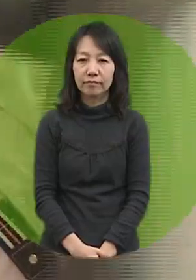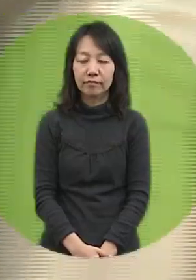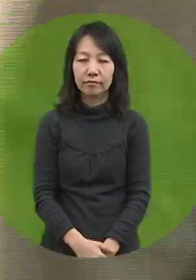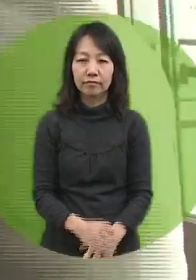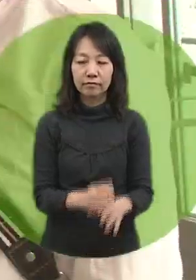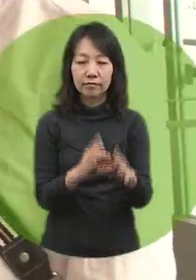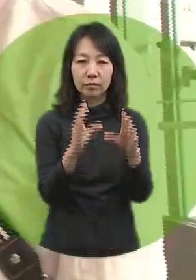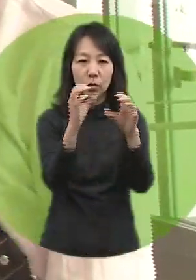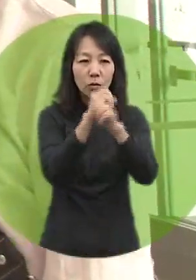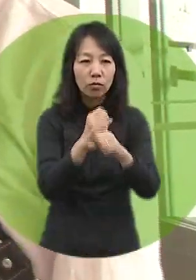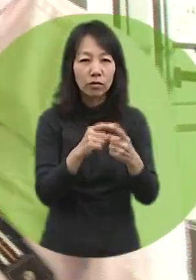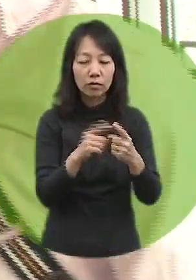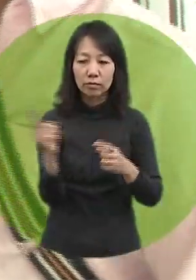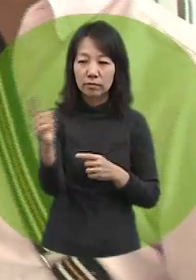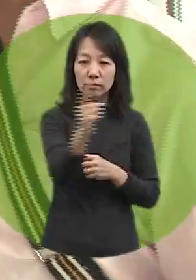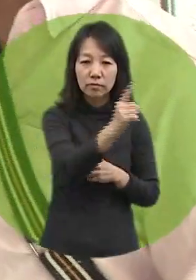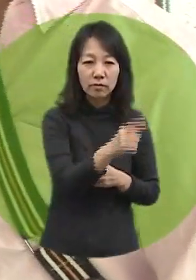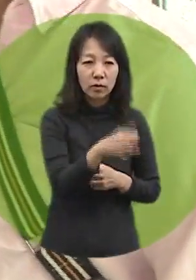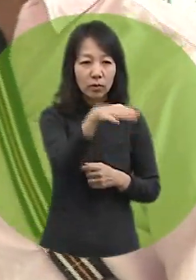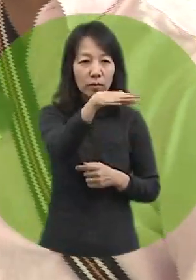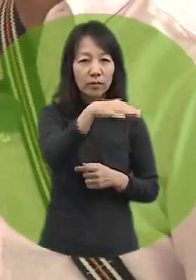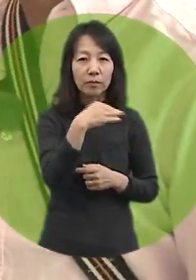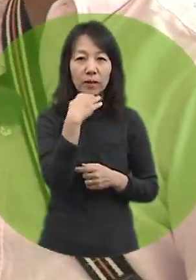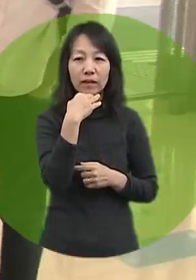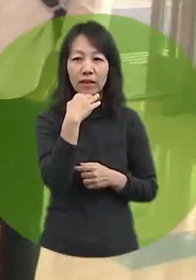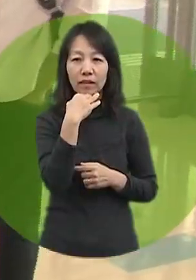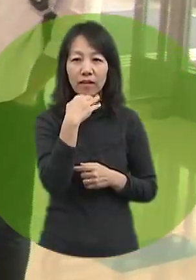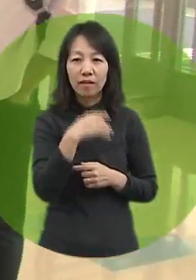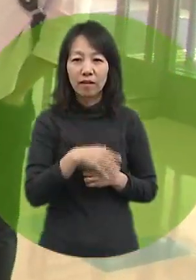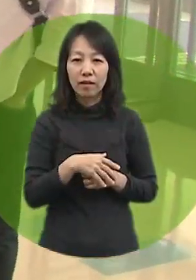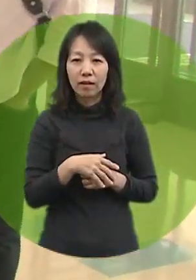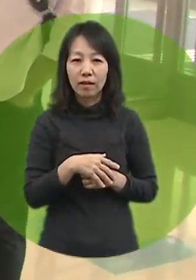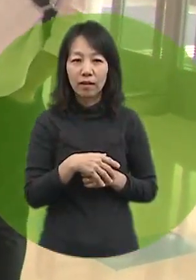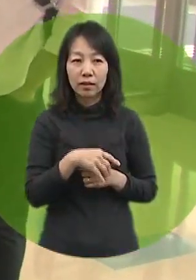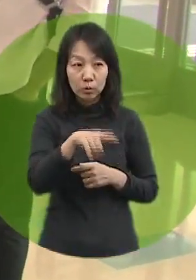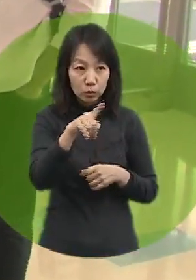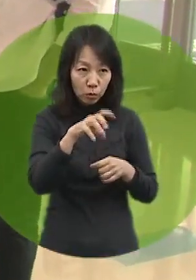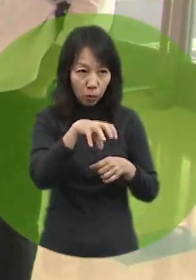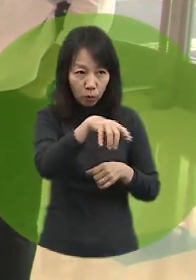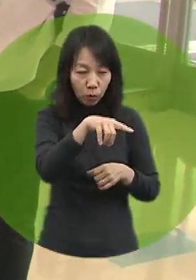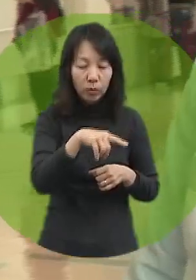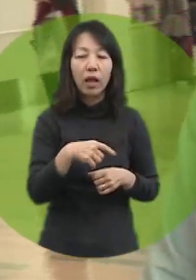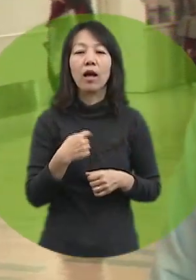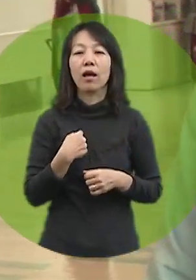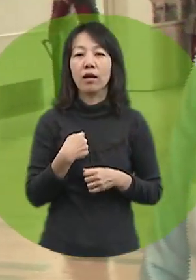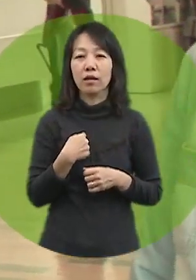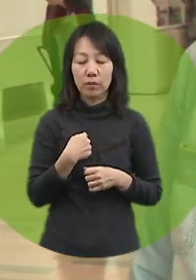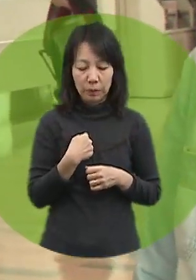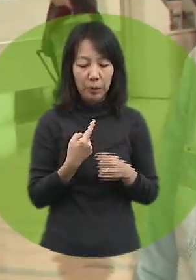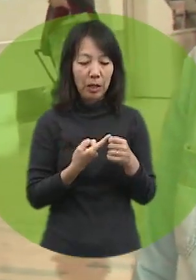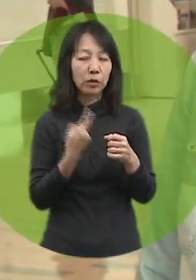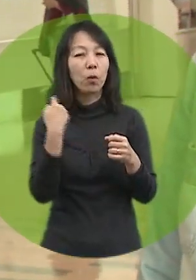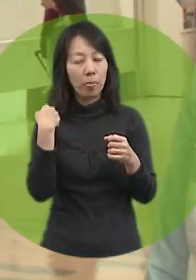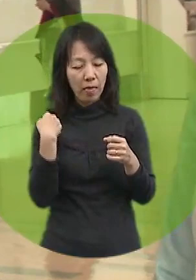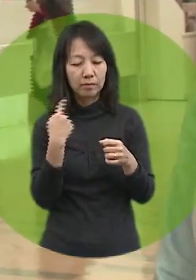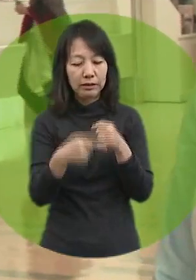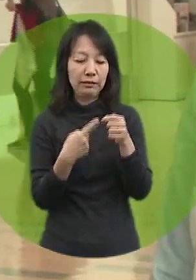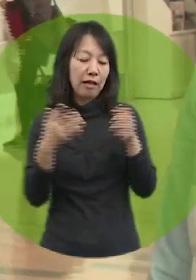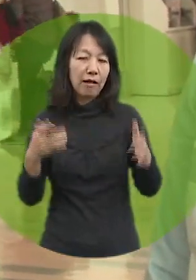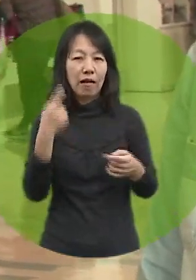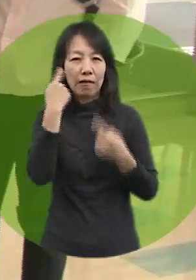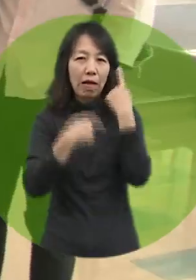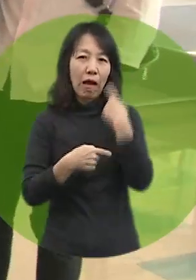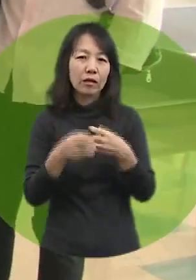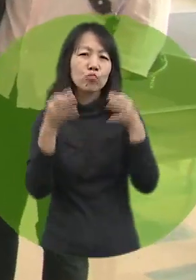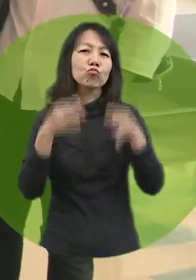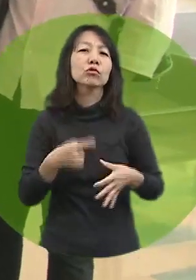か、 ちょっと待って、 お前ちょっと待って、どちらに行かれるんですか。 ちょっと去年ね、1年間怪我で無駄にしてし